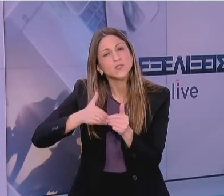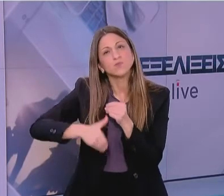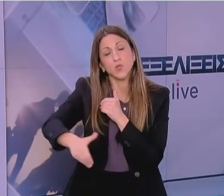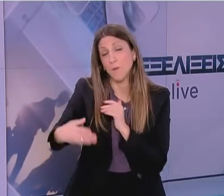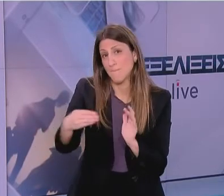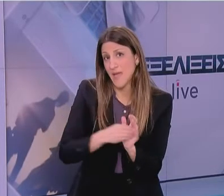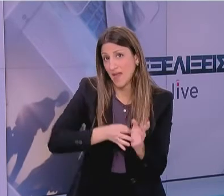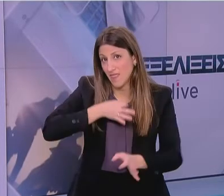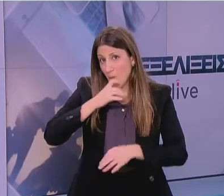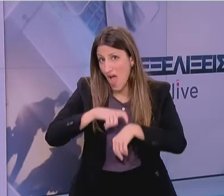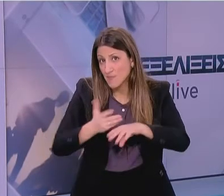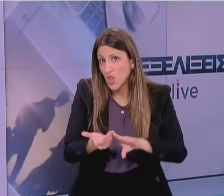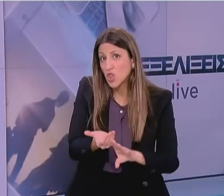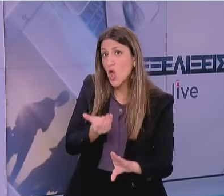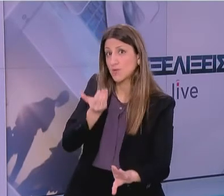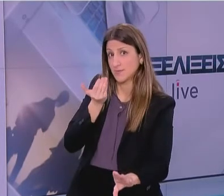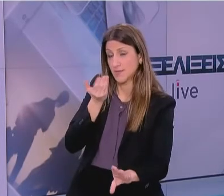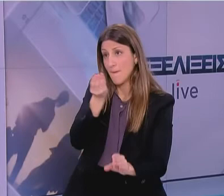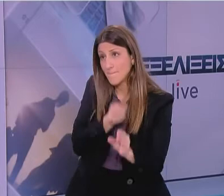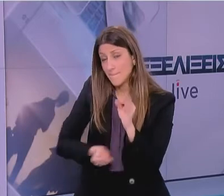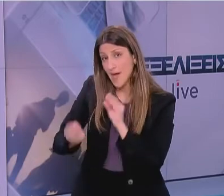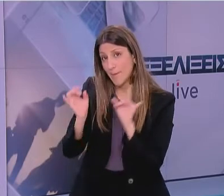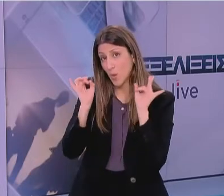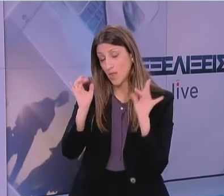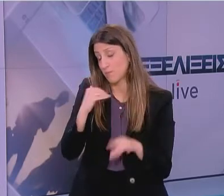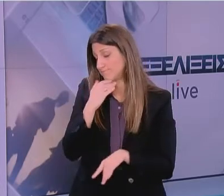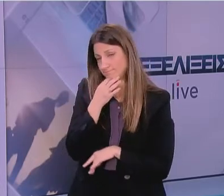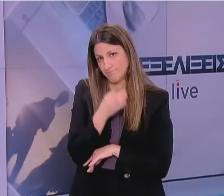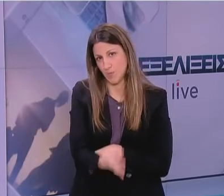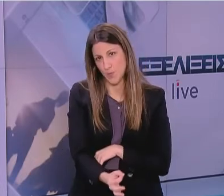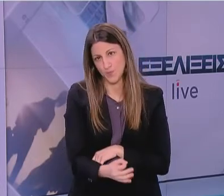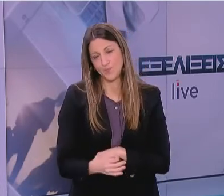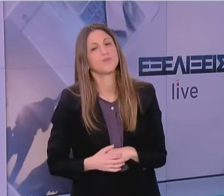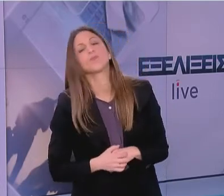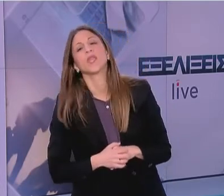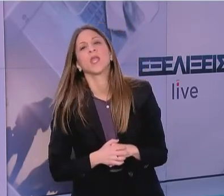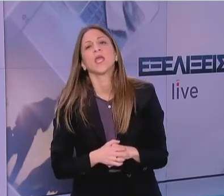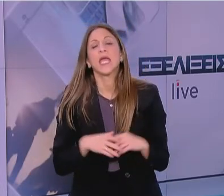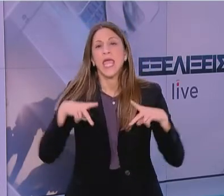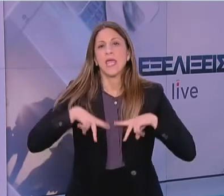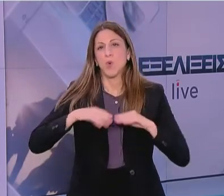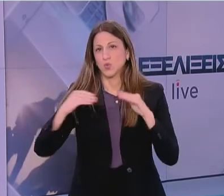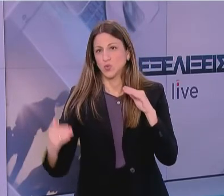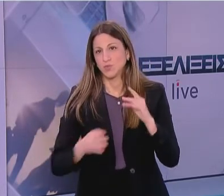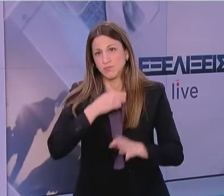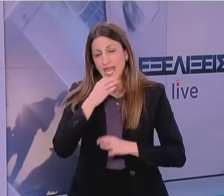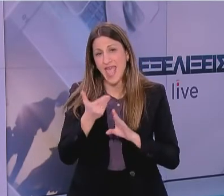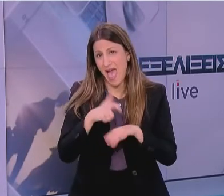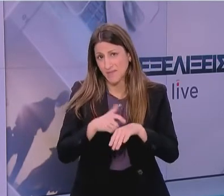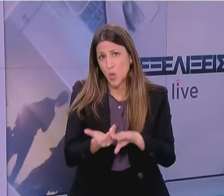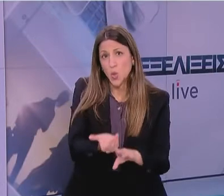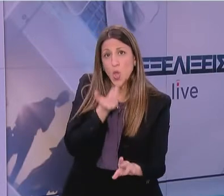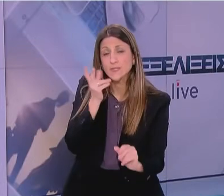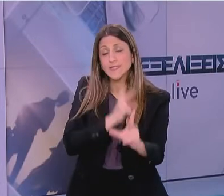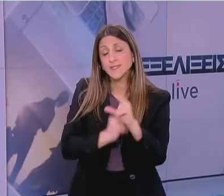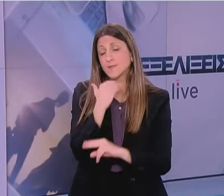θέλω να πω εδώ πέρα ότι είναι νωρίς για να πούμε κάτι παραπάνω. Και εγώ θα συμφωνήσω ότι είναι πολύ πρώιμη αυτή η συζήτηση. Αυτή τη στιγμή έχουμε ένα